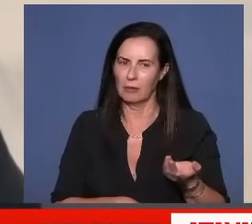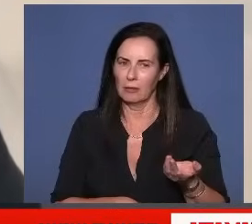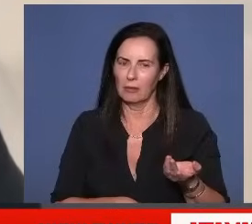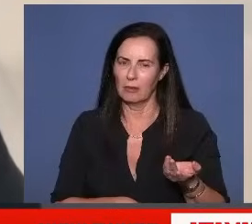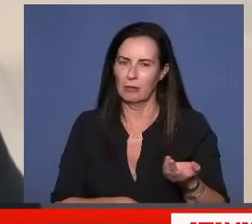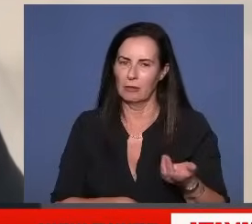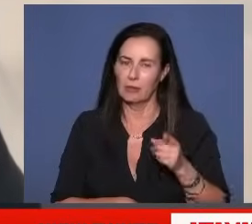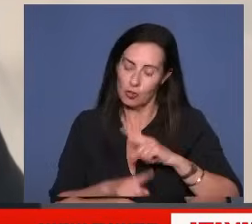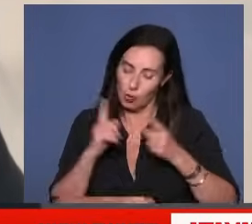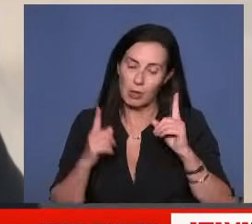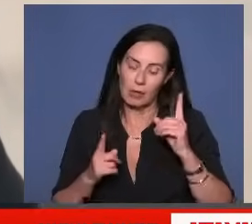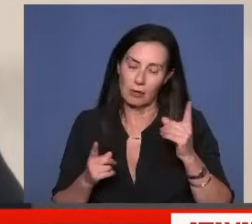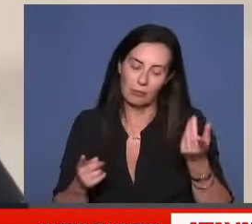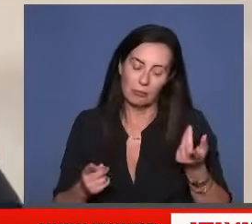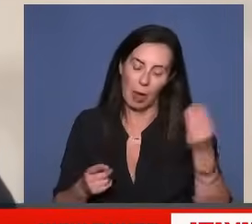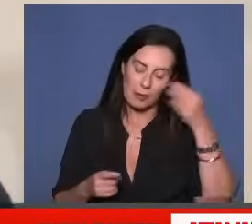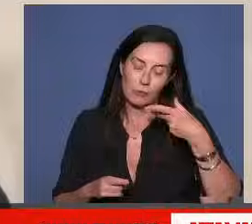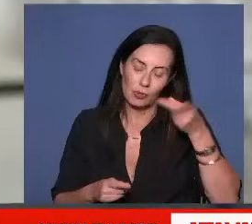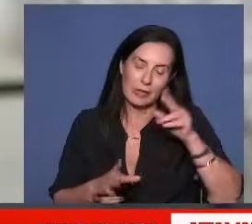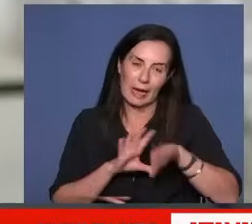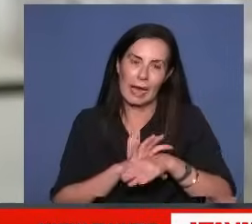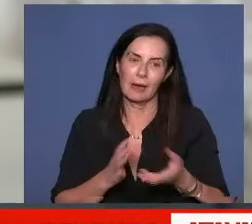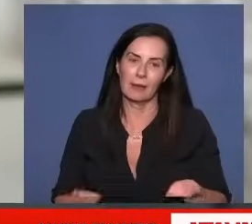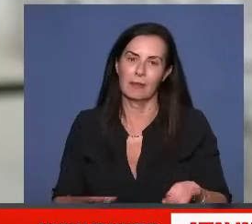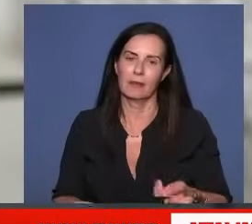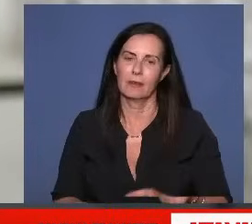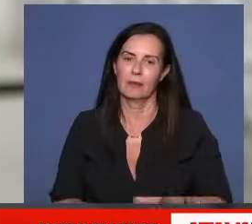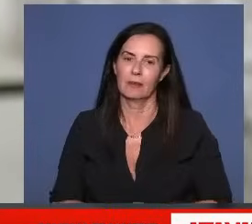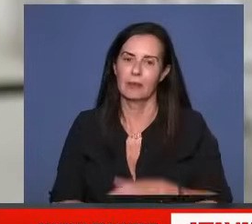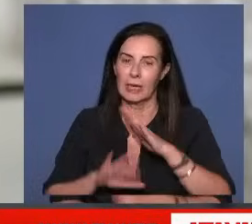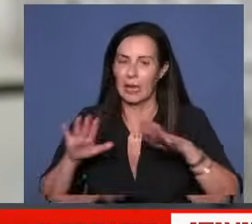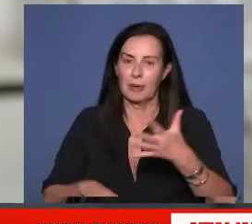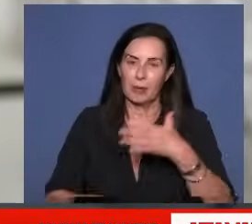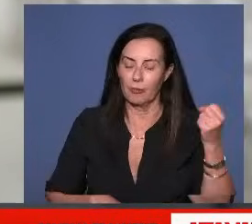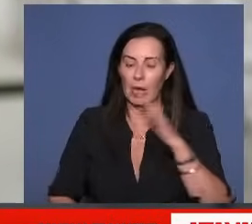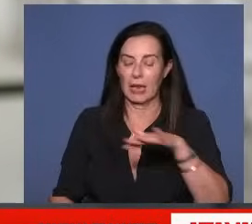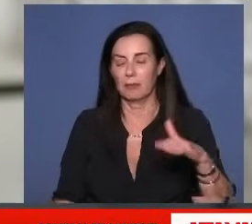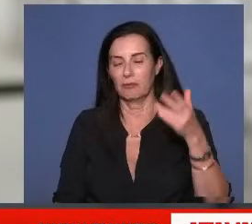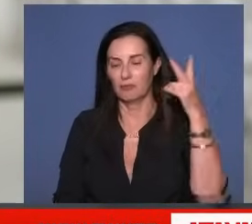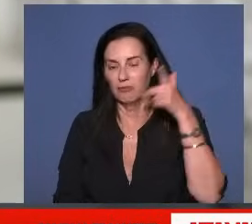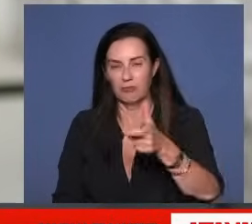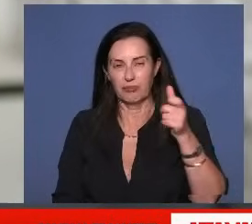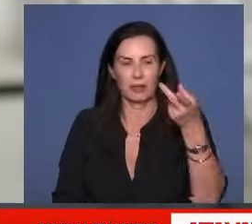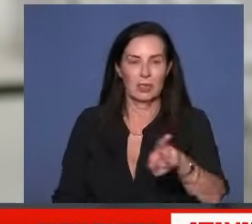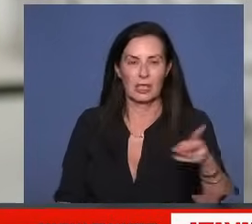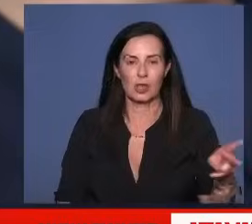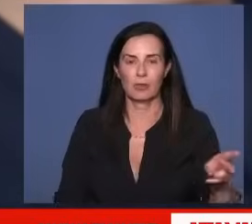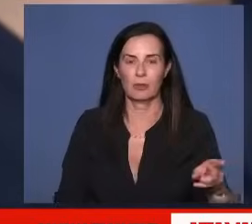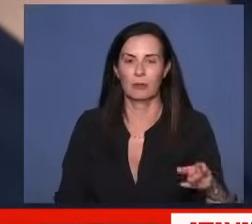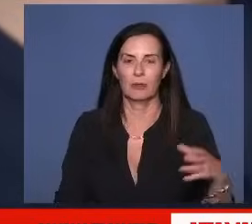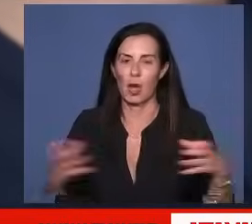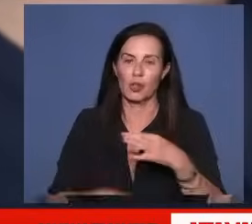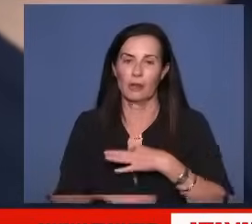זה יהיה שונה, כי יהיה יותר ריק. ילדים נחטפו, ילדים נרצחו. מהשכבה